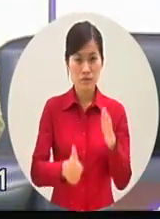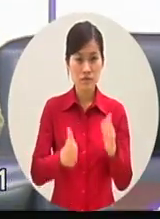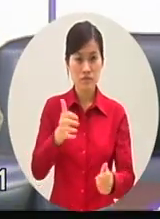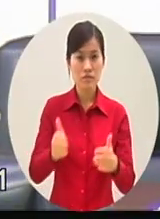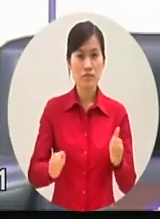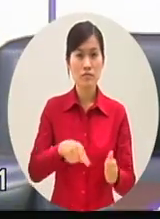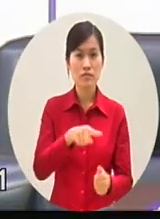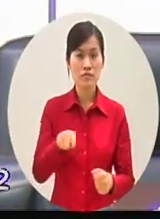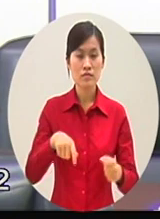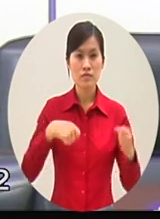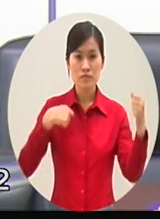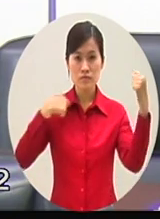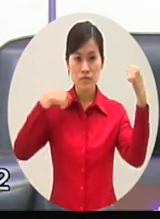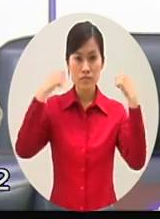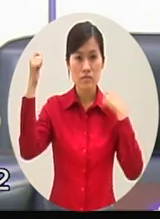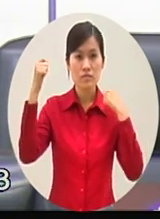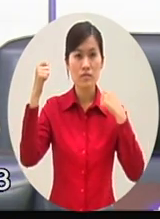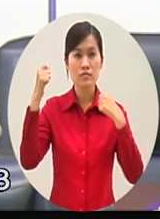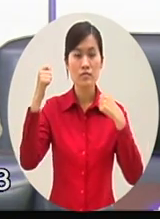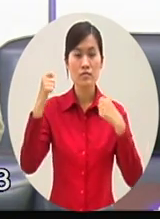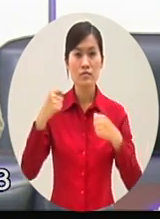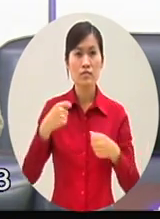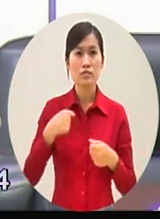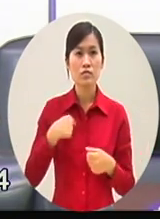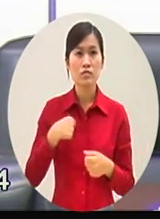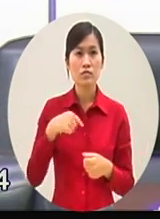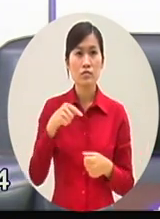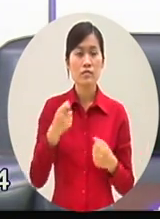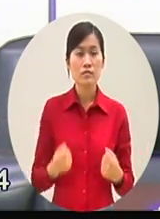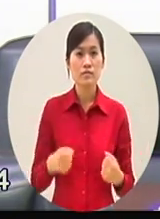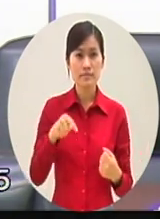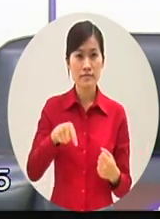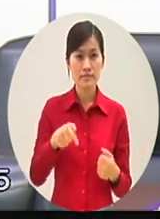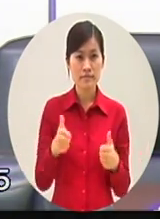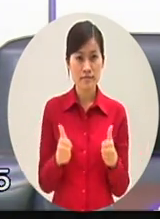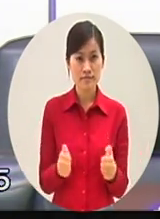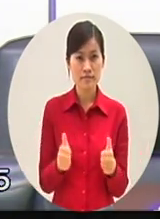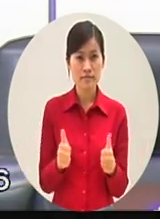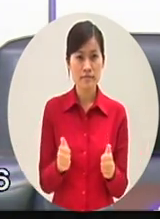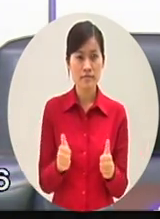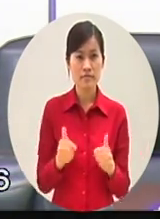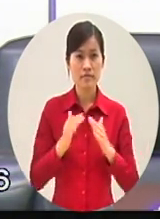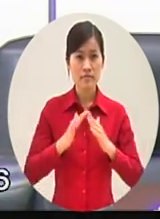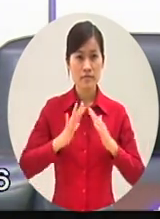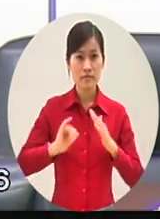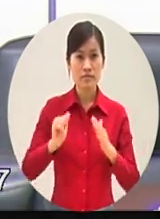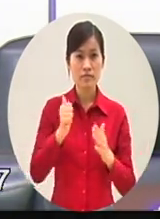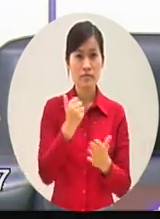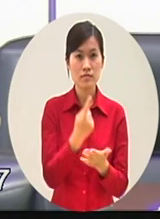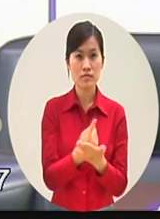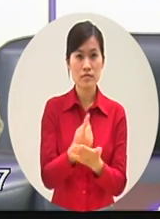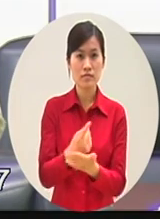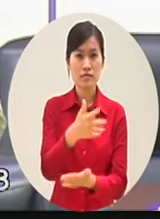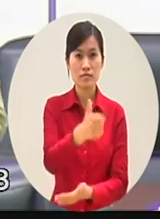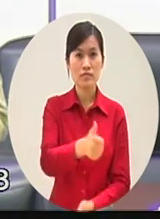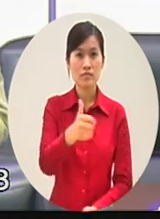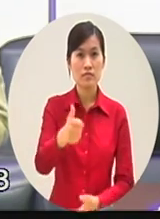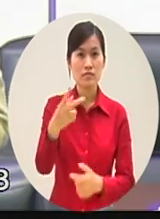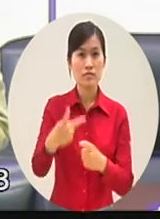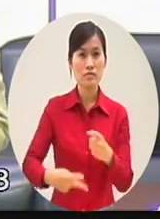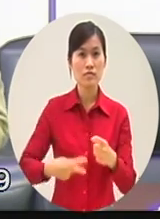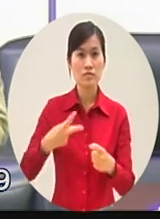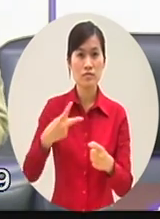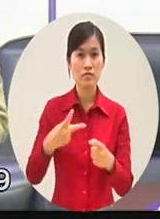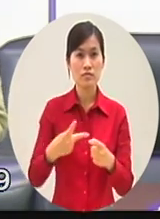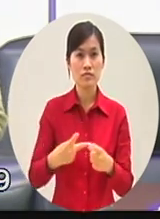大家早。在此感谢哈，感谢咱的市长跟咱的各局处哈，近两年我就